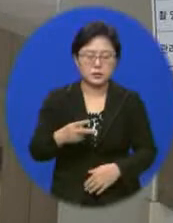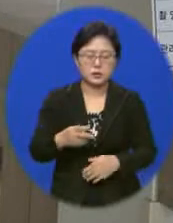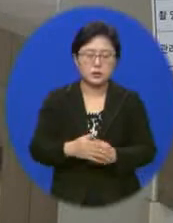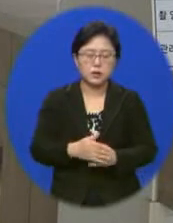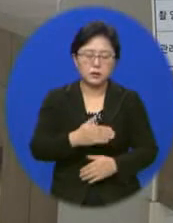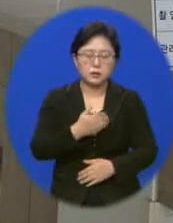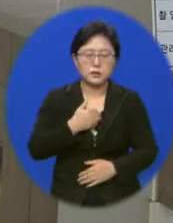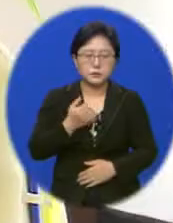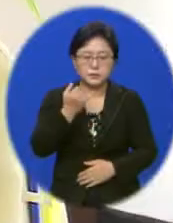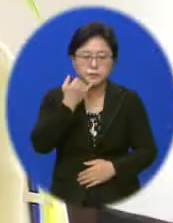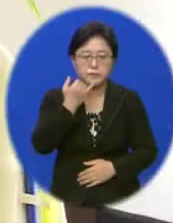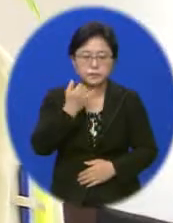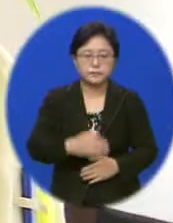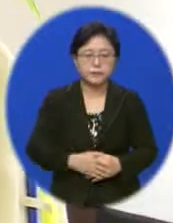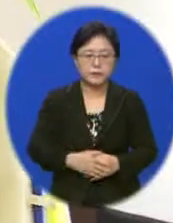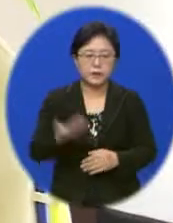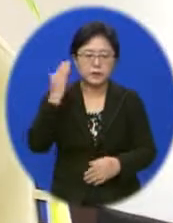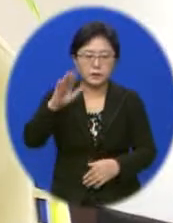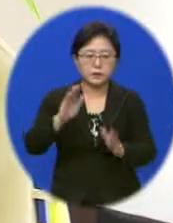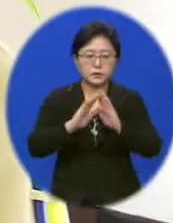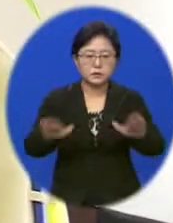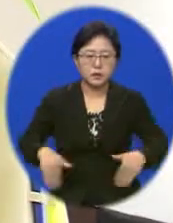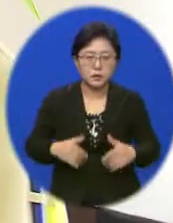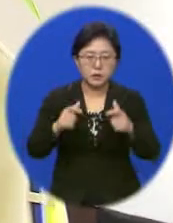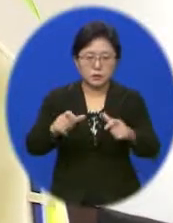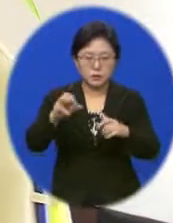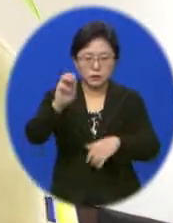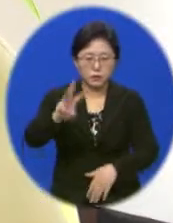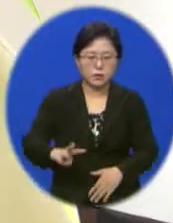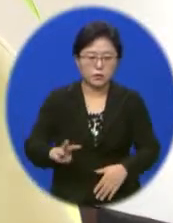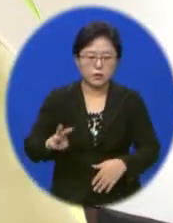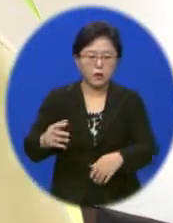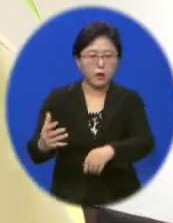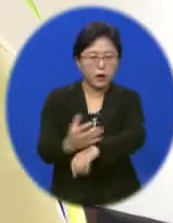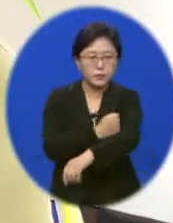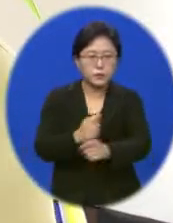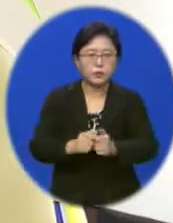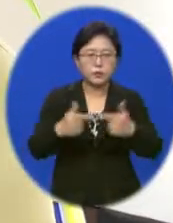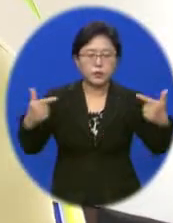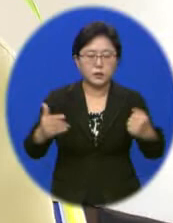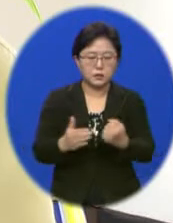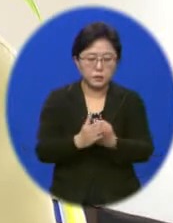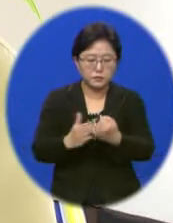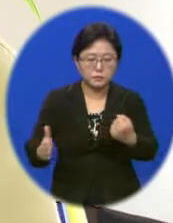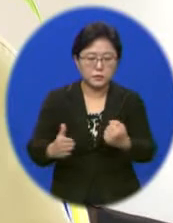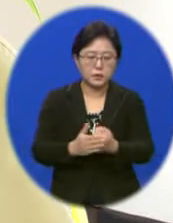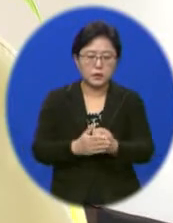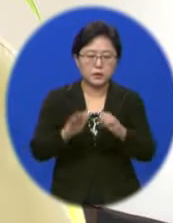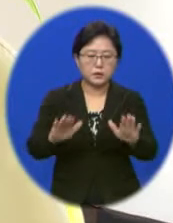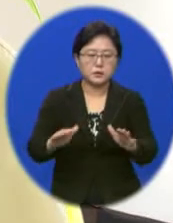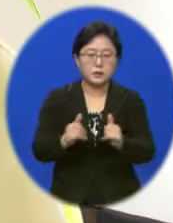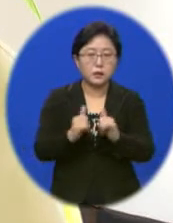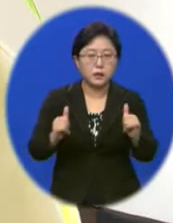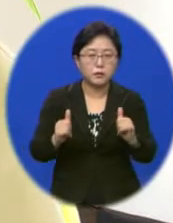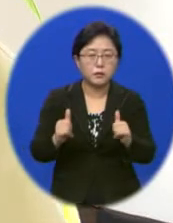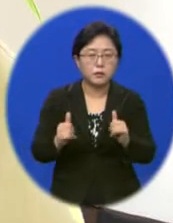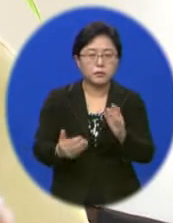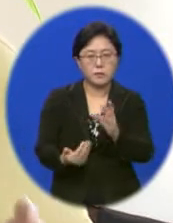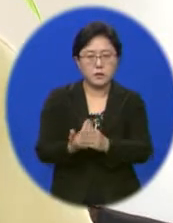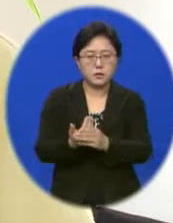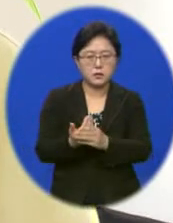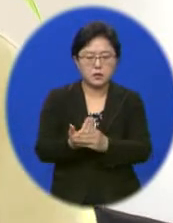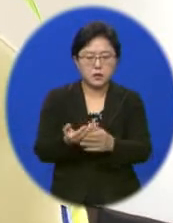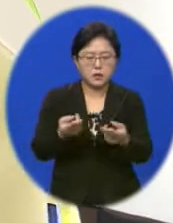숨통이 트였습니다. 최근에 전남 지역이나 광주 지역은 환자가 폭발적으로 발생했기 때문에 이제 이분들이 발생하게 되면